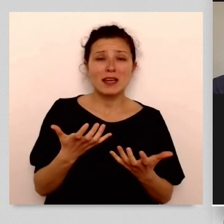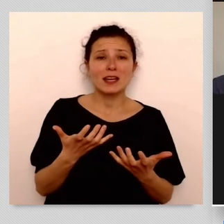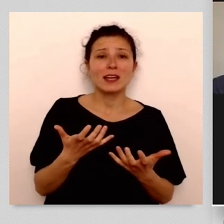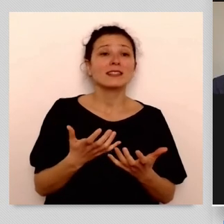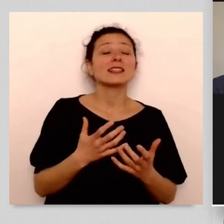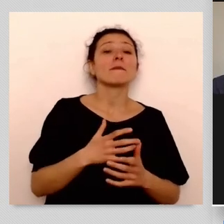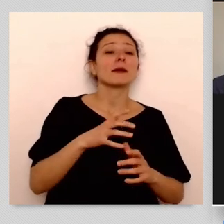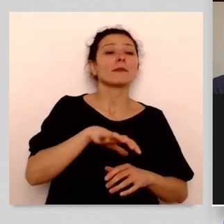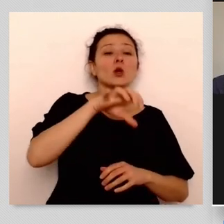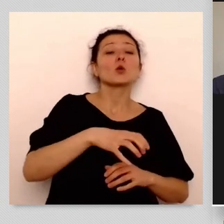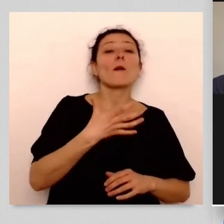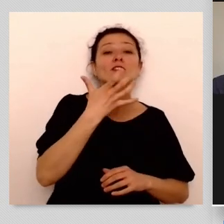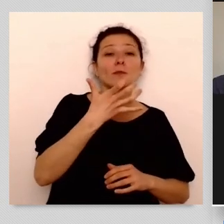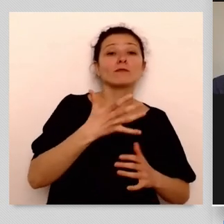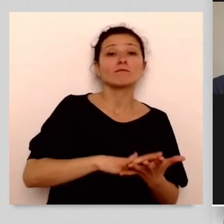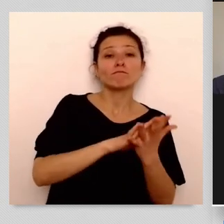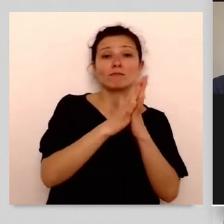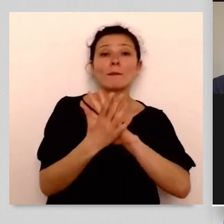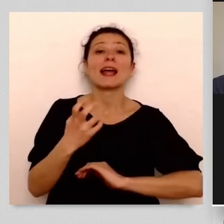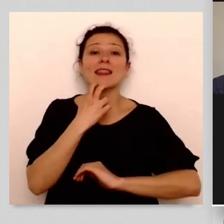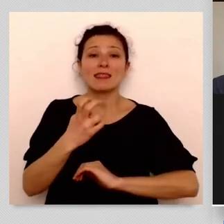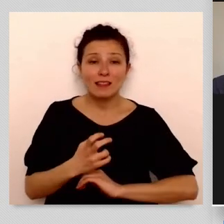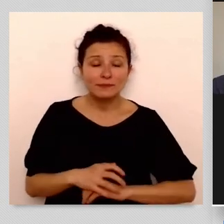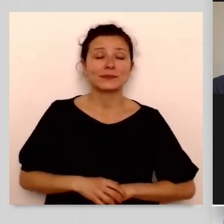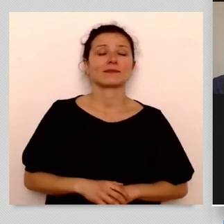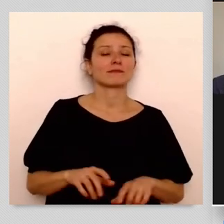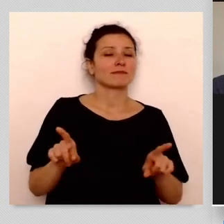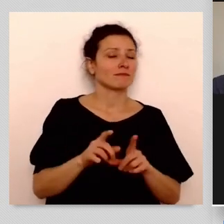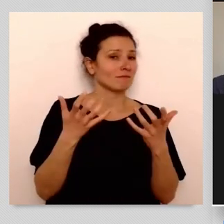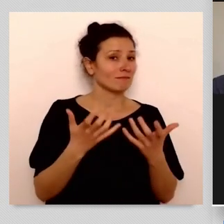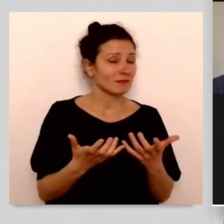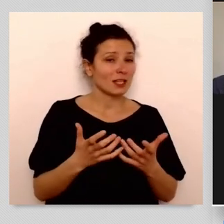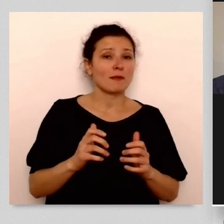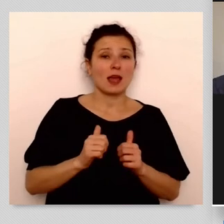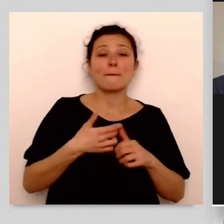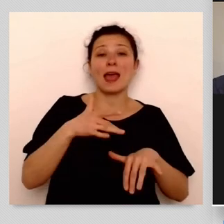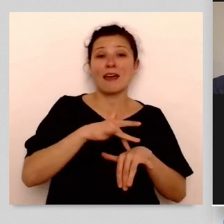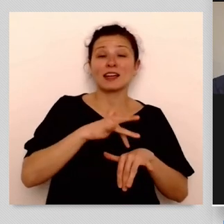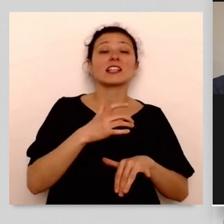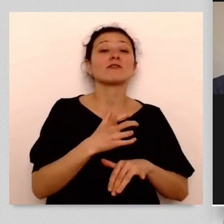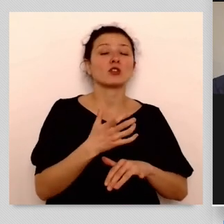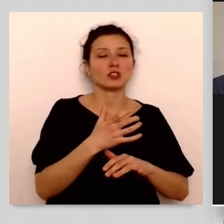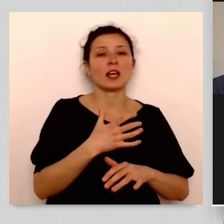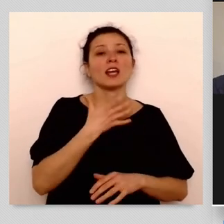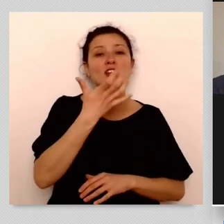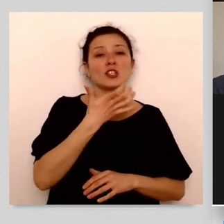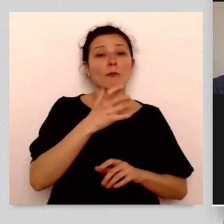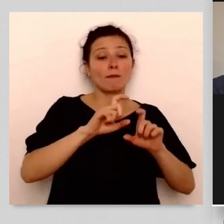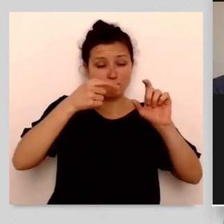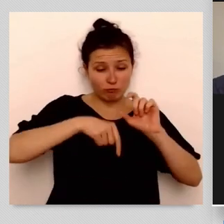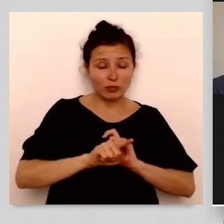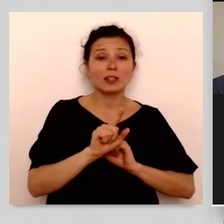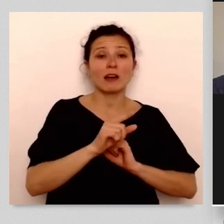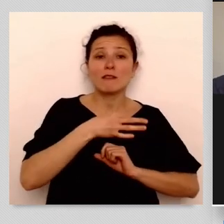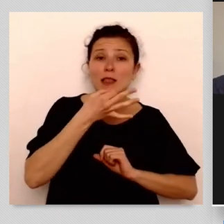ciepłownictwo, chcemy, żeby podnosząc efektywność energetyczną budynków, jednocześnie, aby były